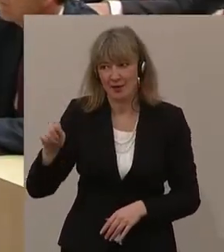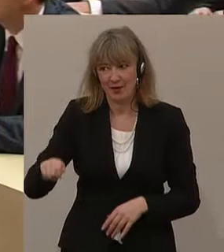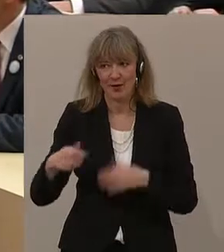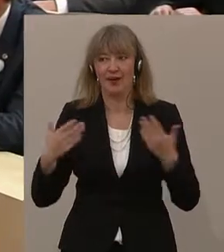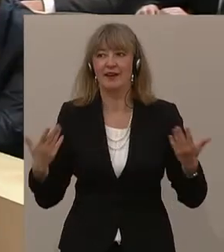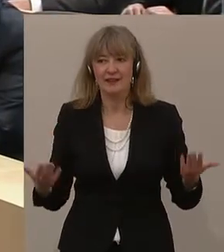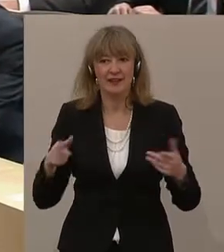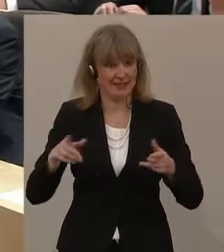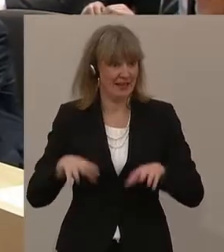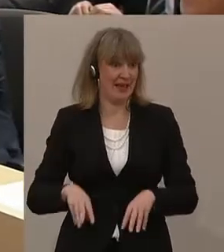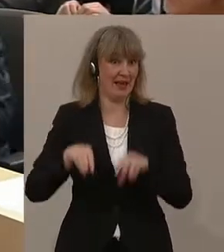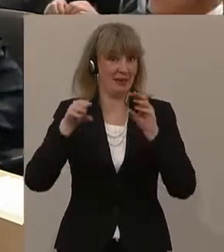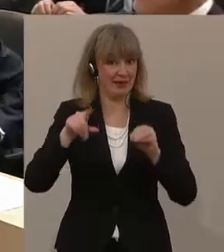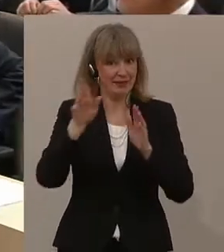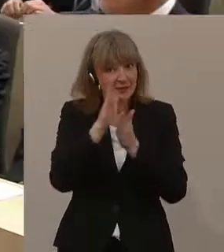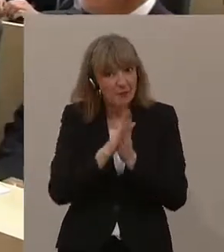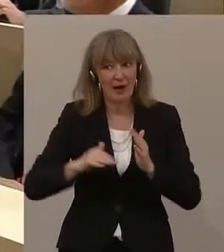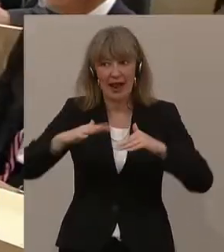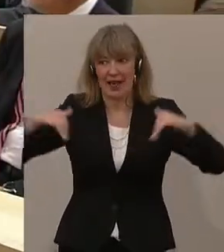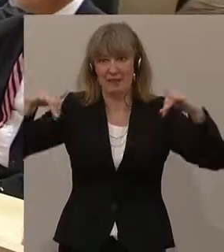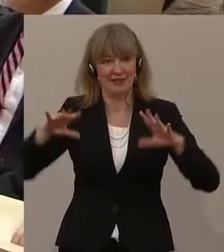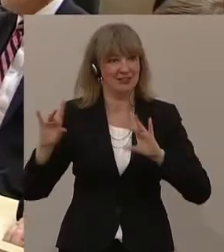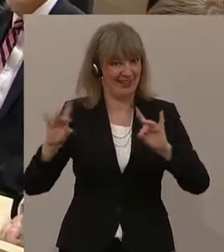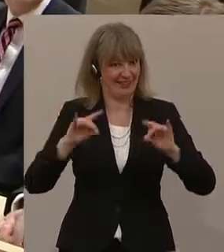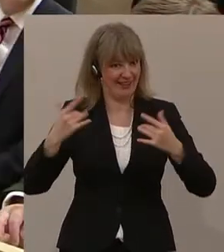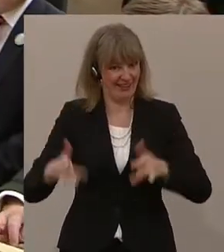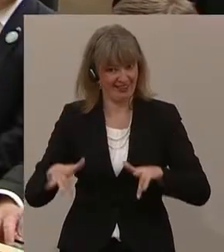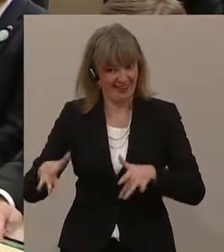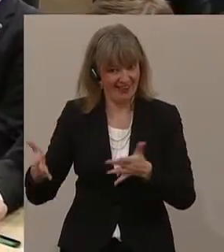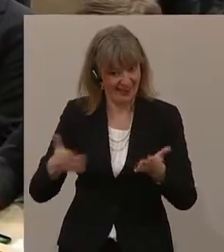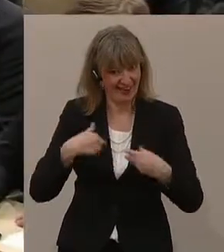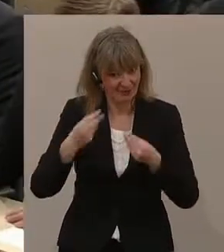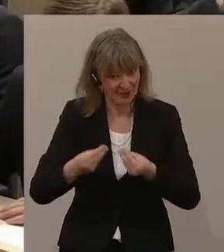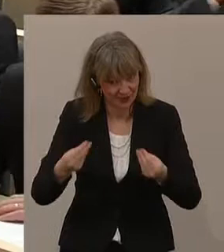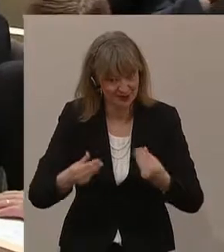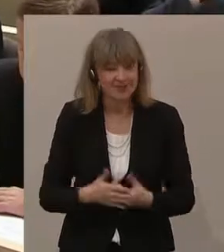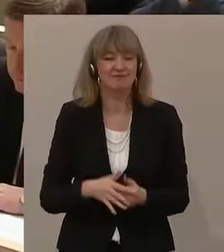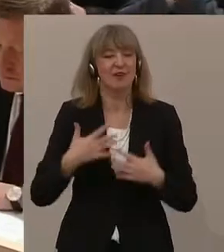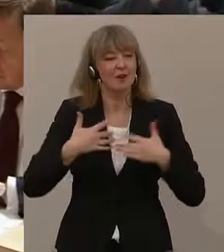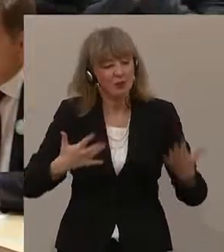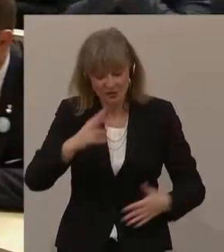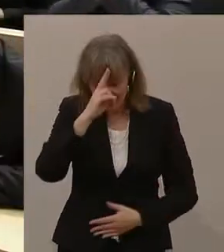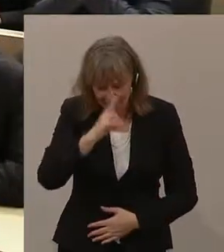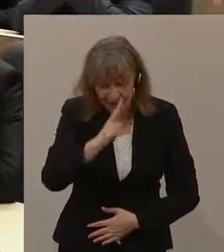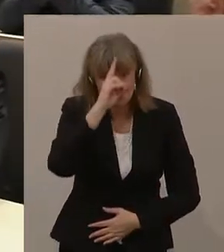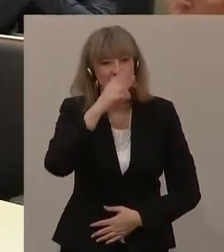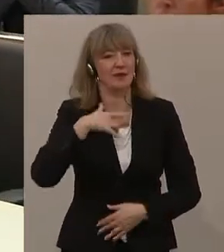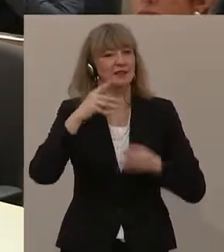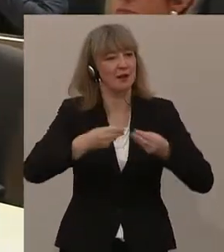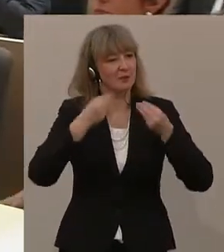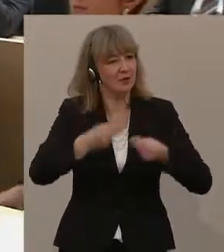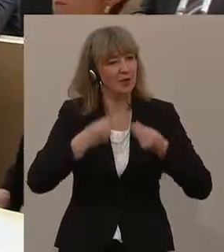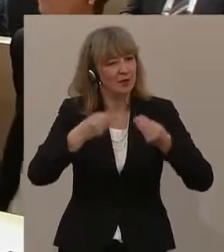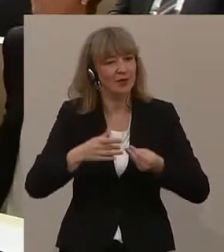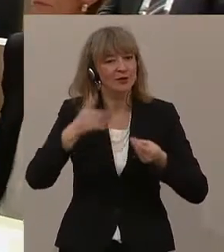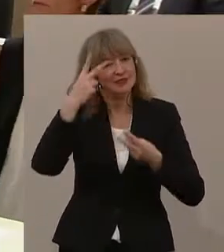somit am Beginn ihrer parlamentarischen Tätigkeit stehen. Mit großem Respekt begrüße ich in unserer Mitte